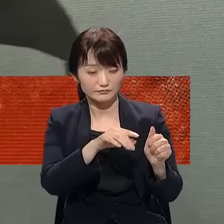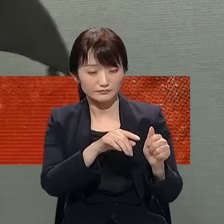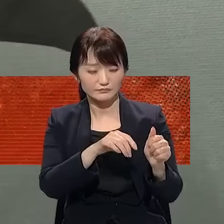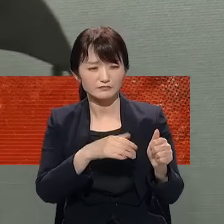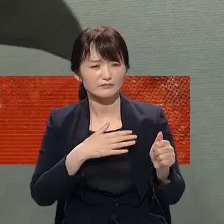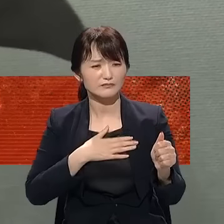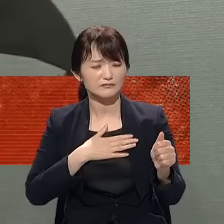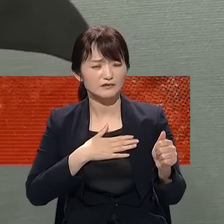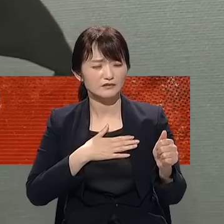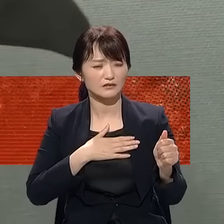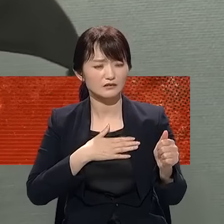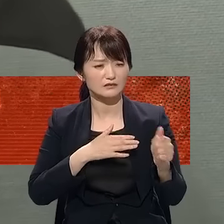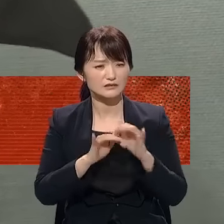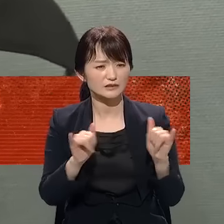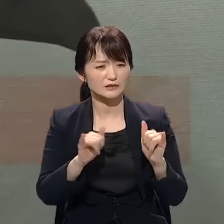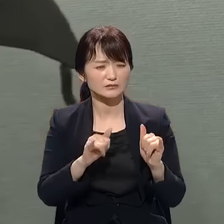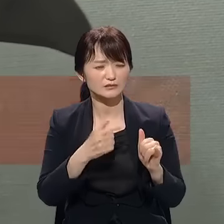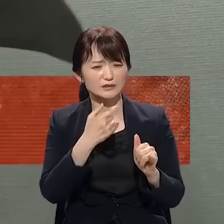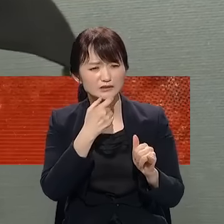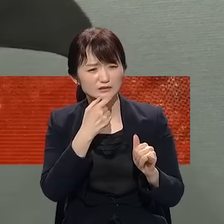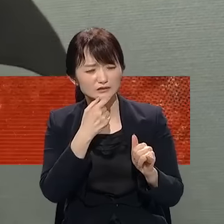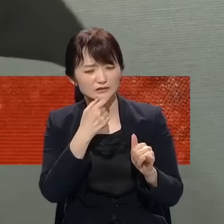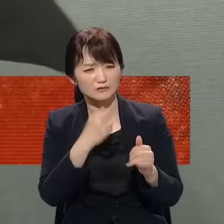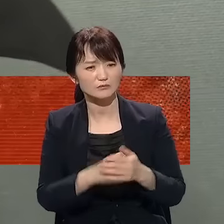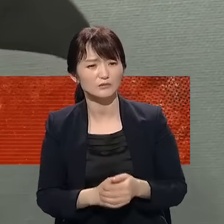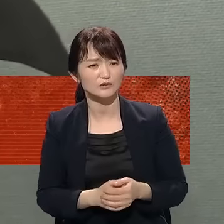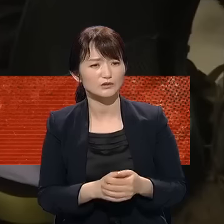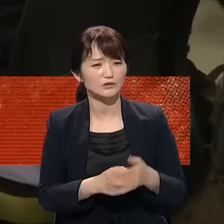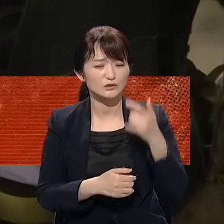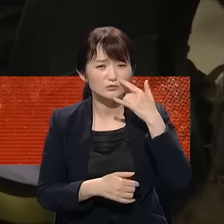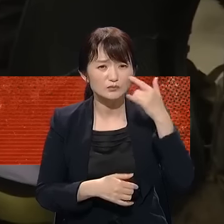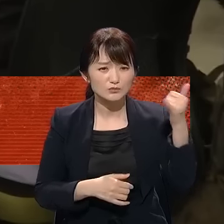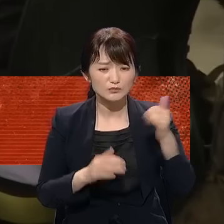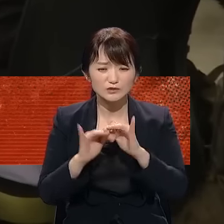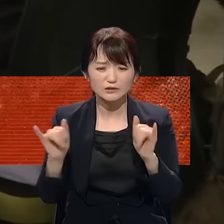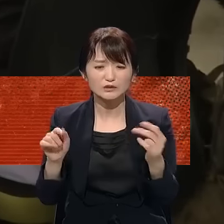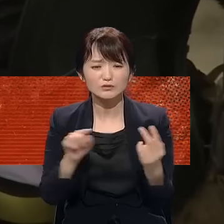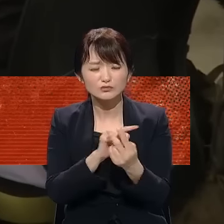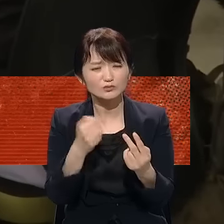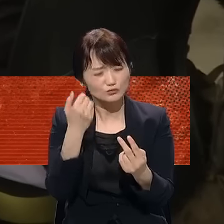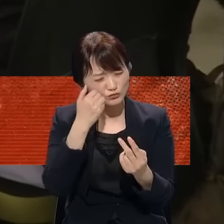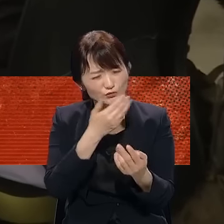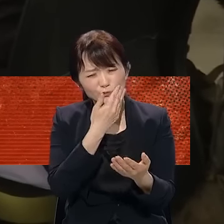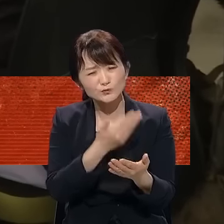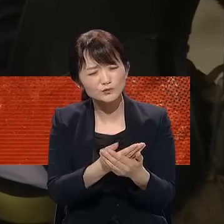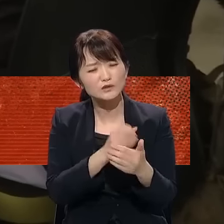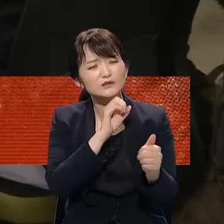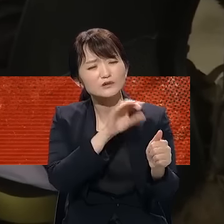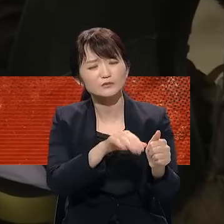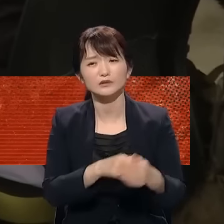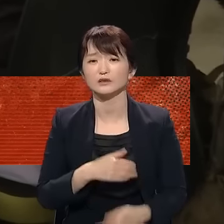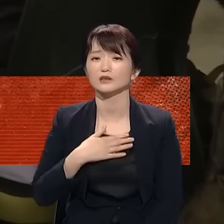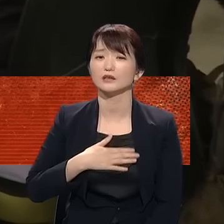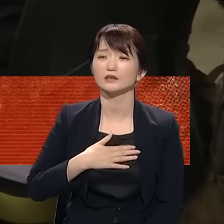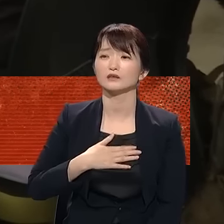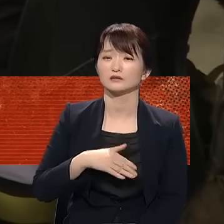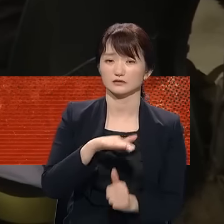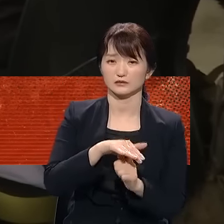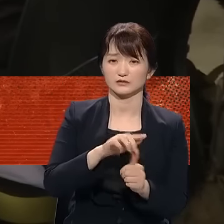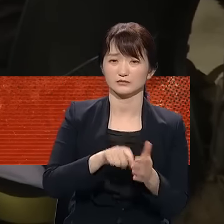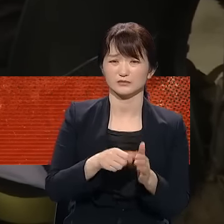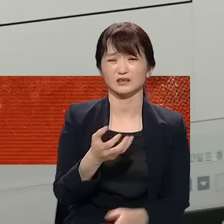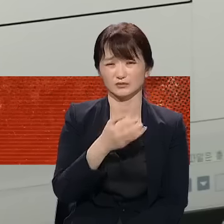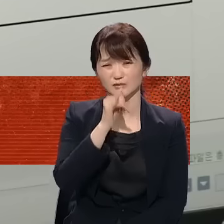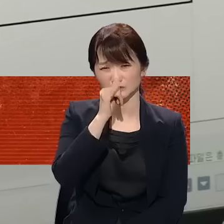싫어한다 부모랑 친구 중에 누가 더 중요하냐 이런 소리를 하면서 또 주정을 부렸다고 합니다 아 그니까 뭐 알겠는데 뭐 어려서부터 그런